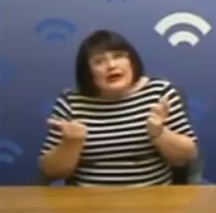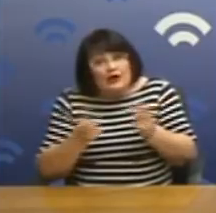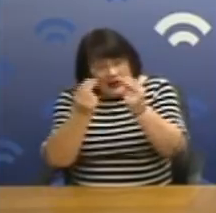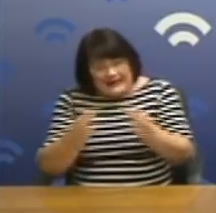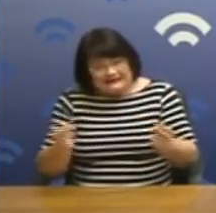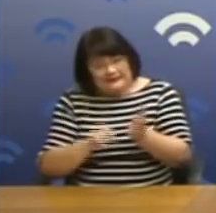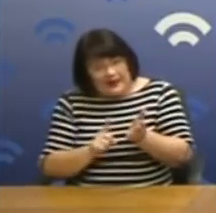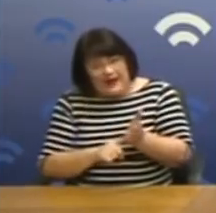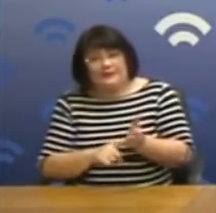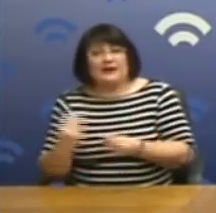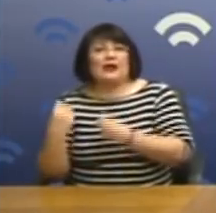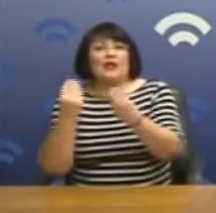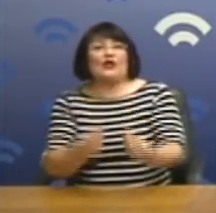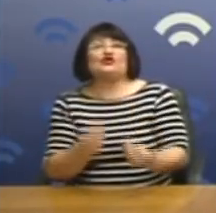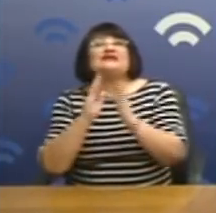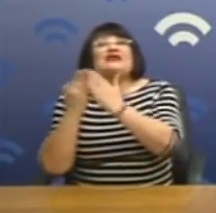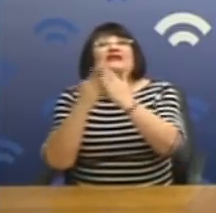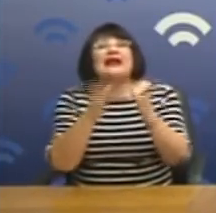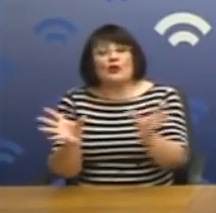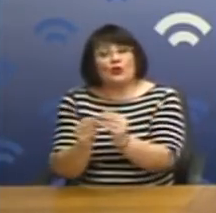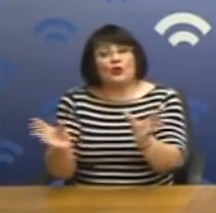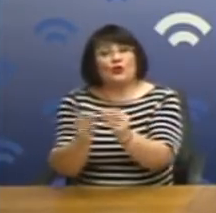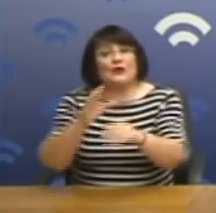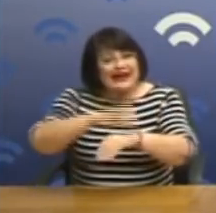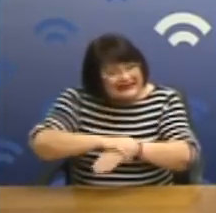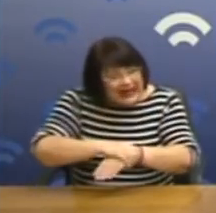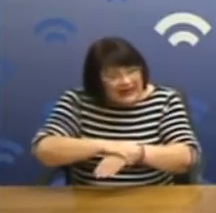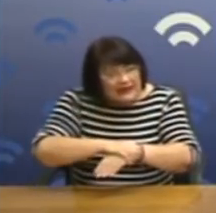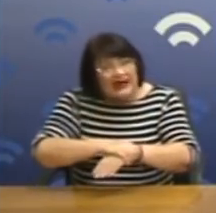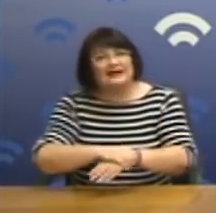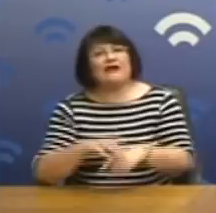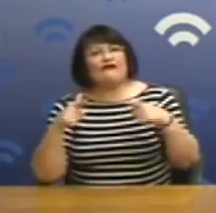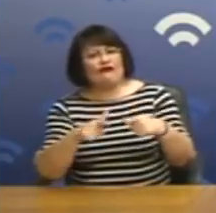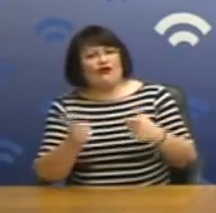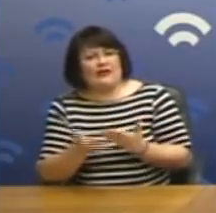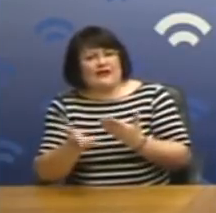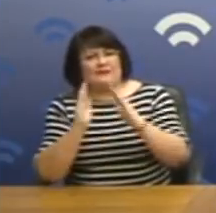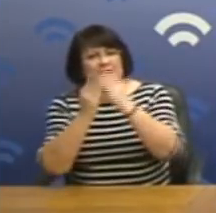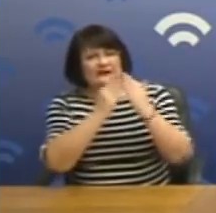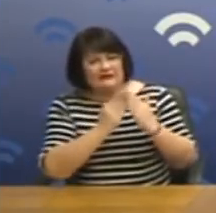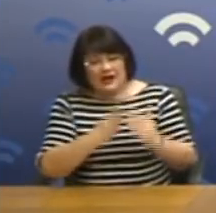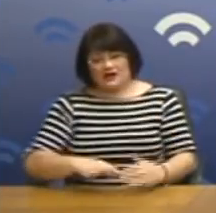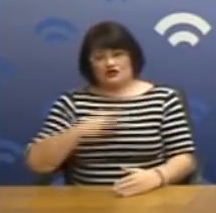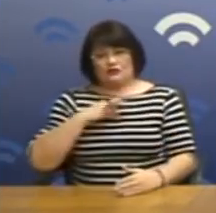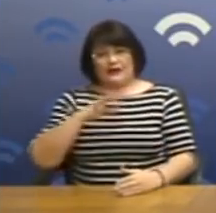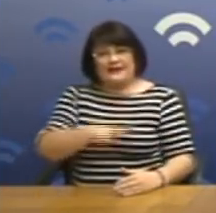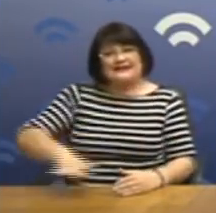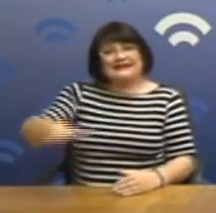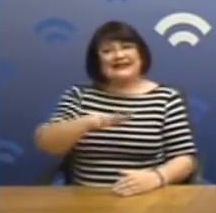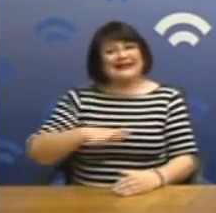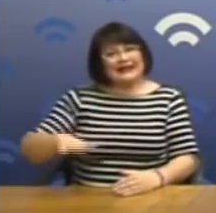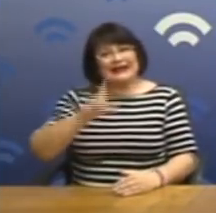εφοδιασμού με τα κατάλληλα βιβλία και εκπαιδευτικά βοηθήματα, της δημιουργίας αξιοπρεπών τουλάχιστον